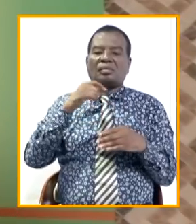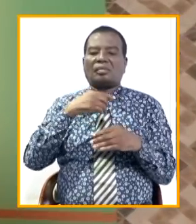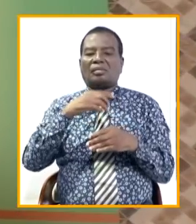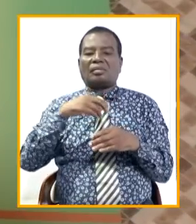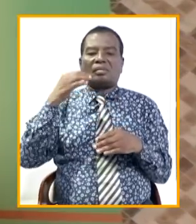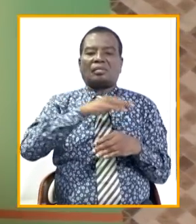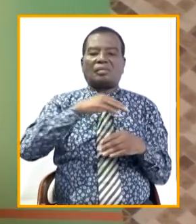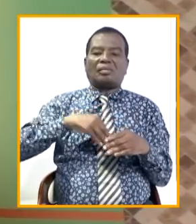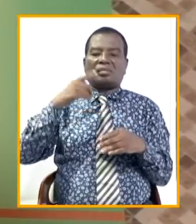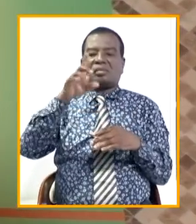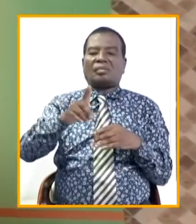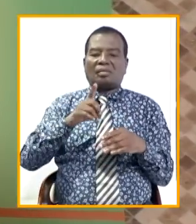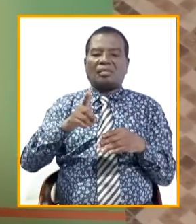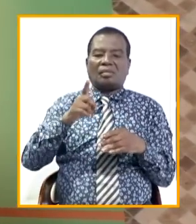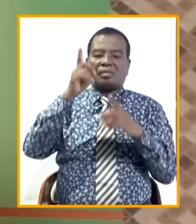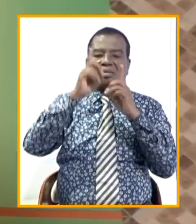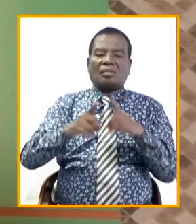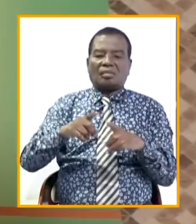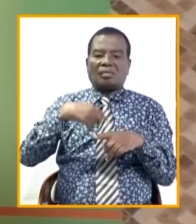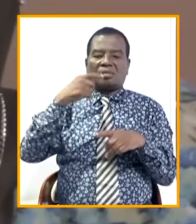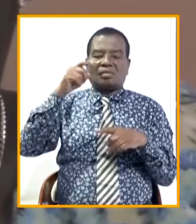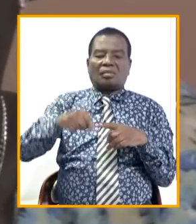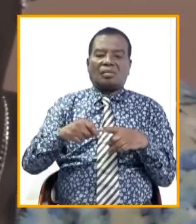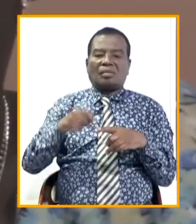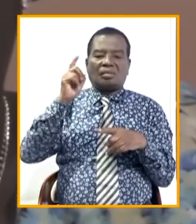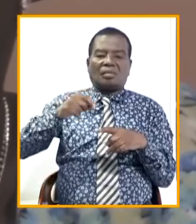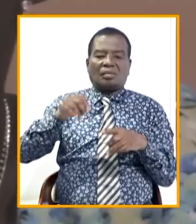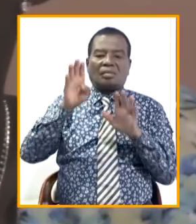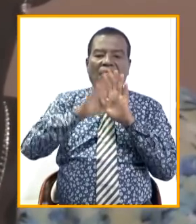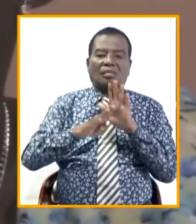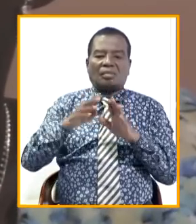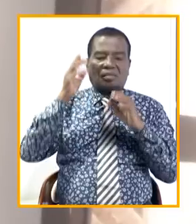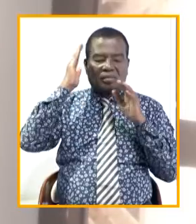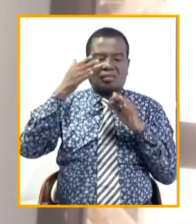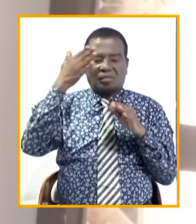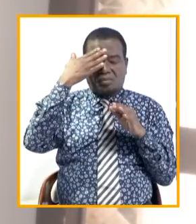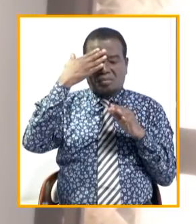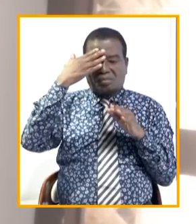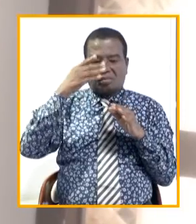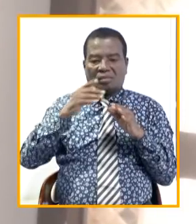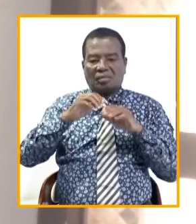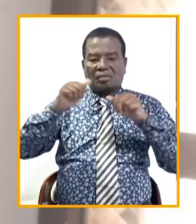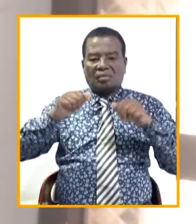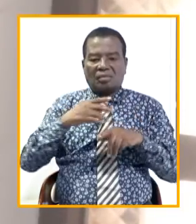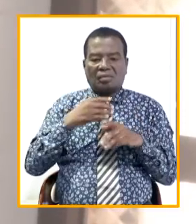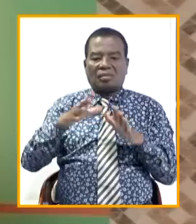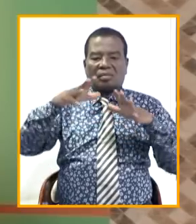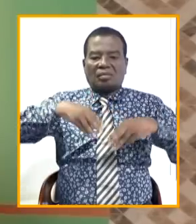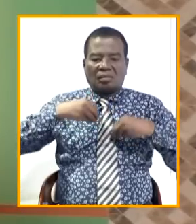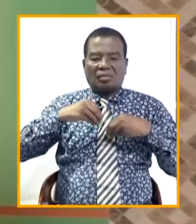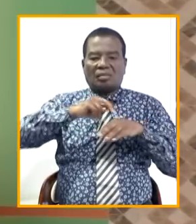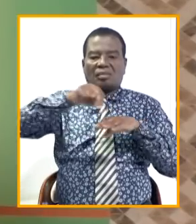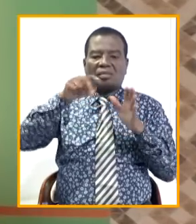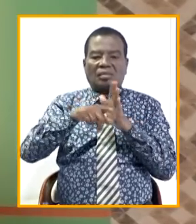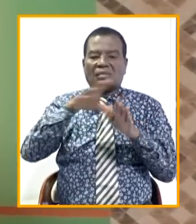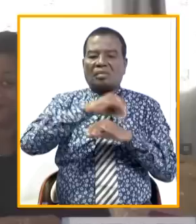qui ont été désignés doivent nécessairement maîtriser le processus d'adoption